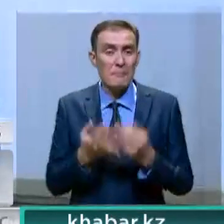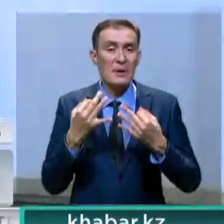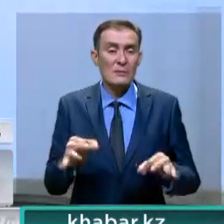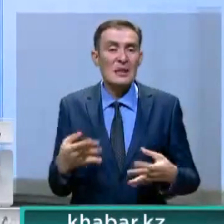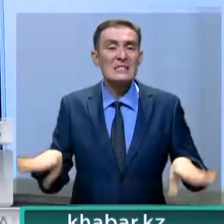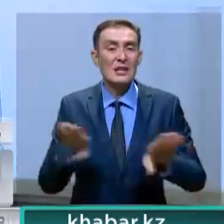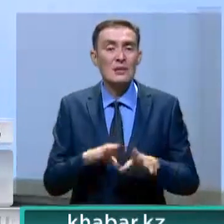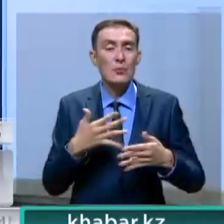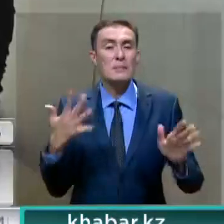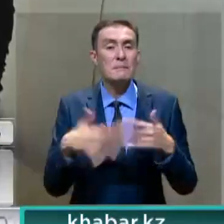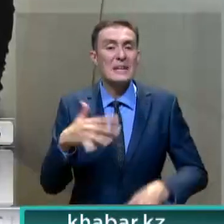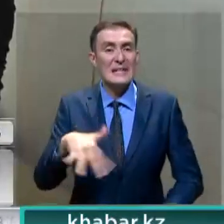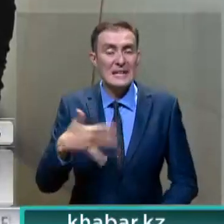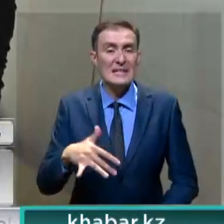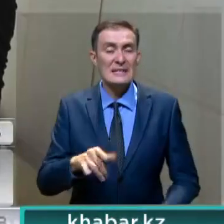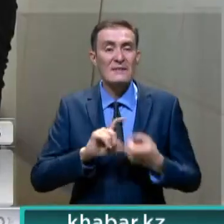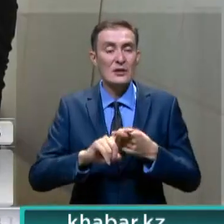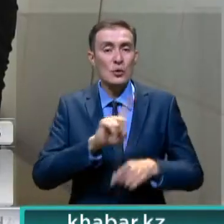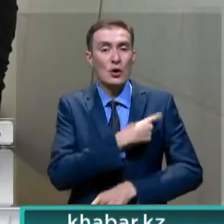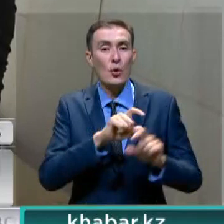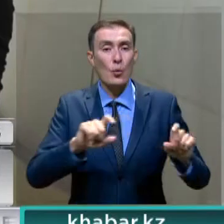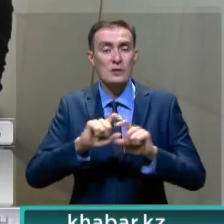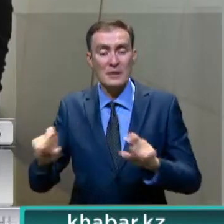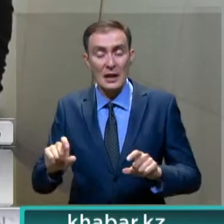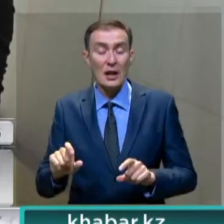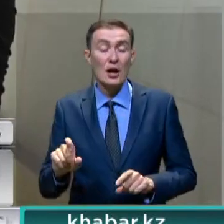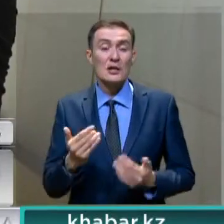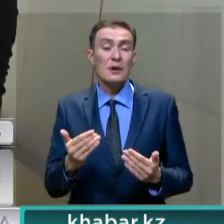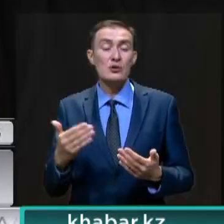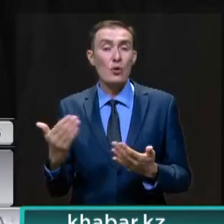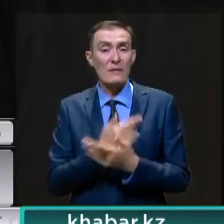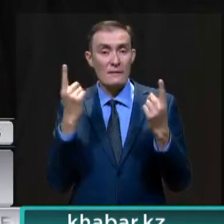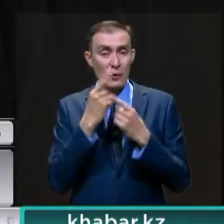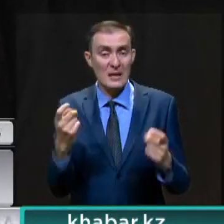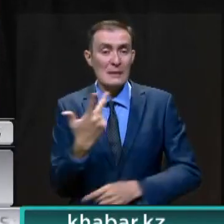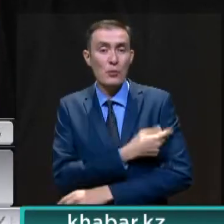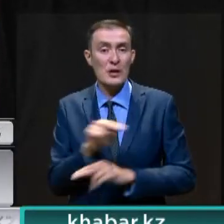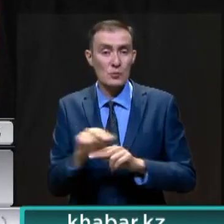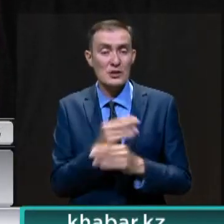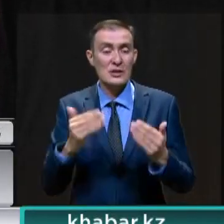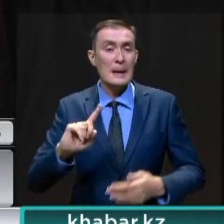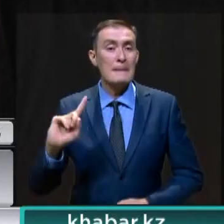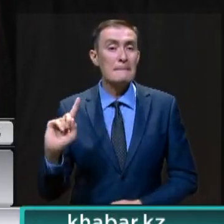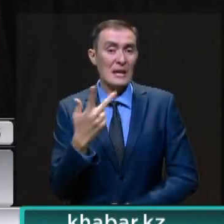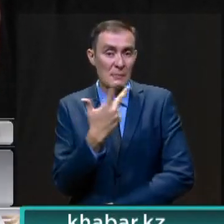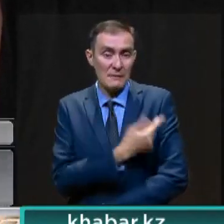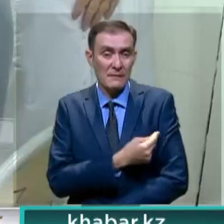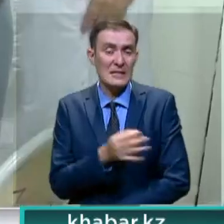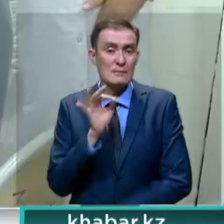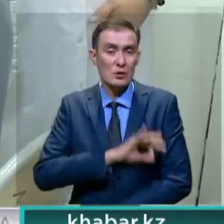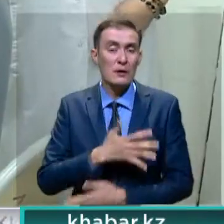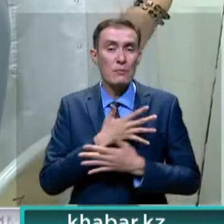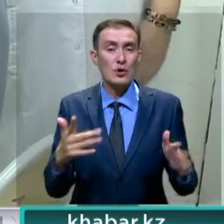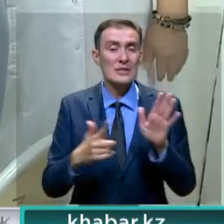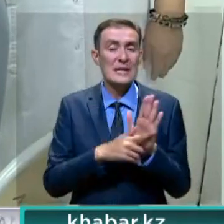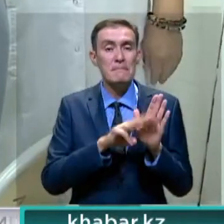позволила закрыть больше 50 инфекционных госпиталей в стране. Что касается свежих данных по иммунизации, на сегодня первым компонентом вакцинировано